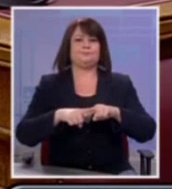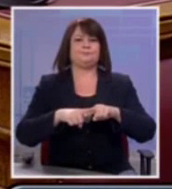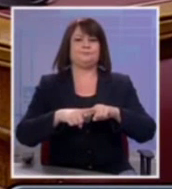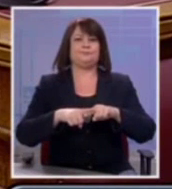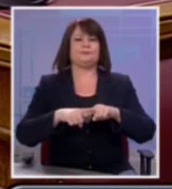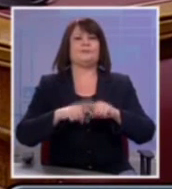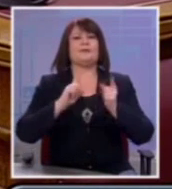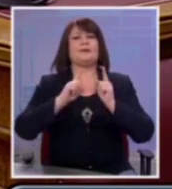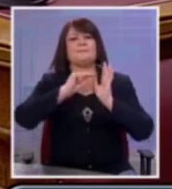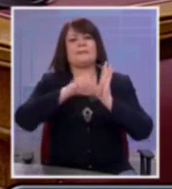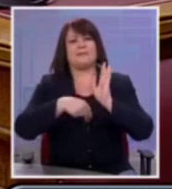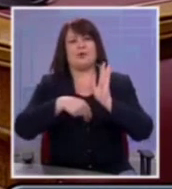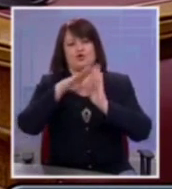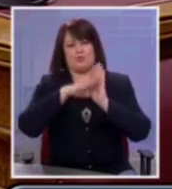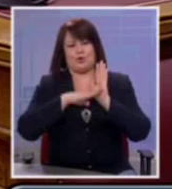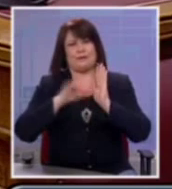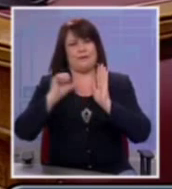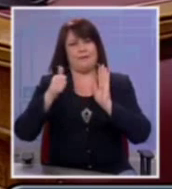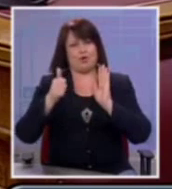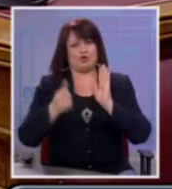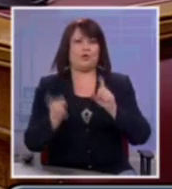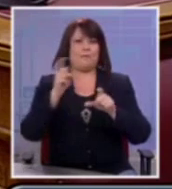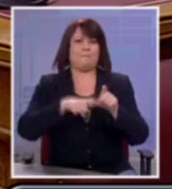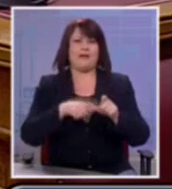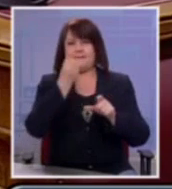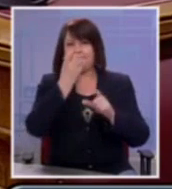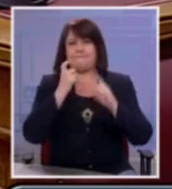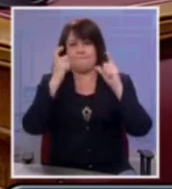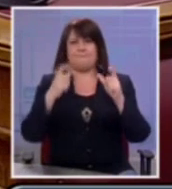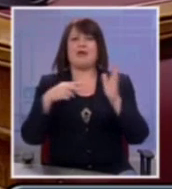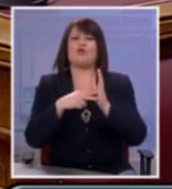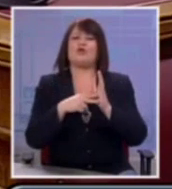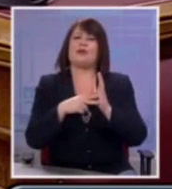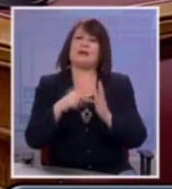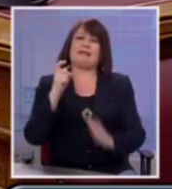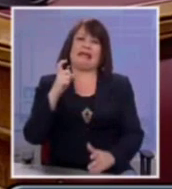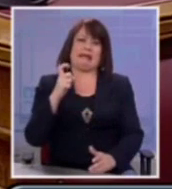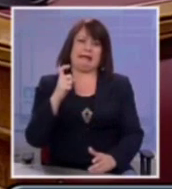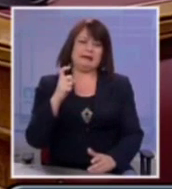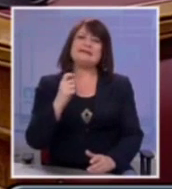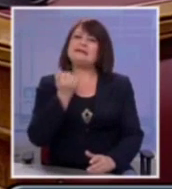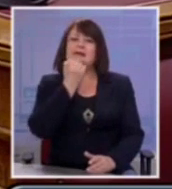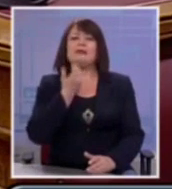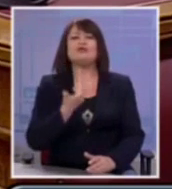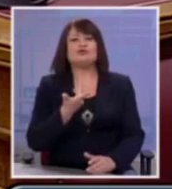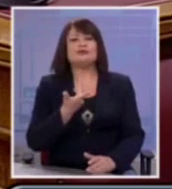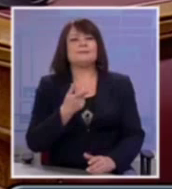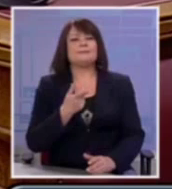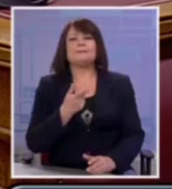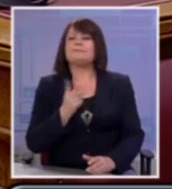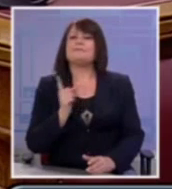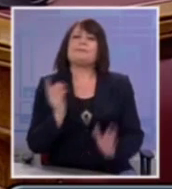πρόγραμμα προσαρμογής, το πρώτο πρόγραμμα προσαρμογής, το Μάιο του 2010, ήταν που δεν